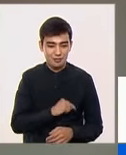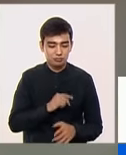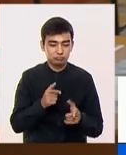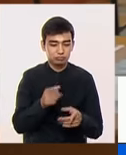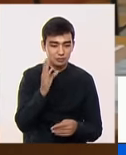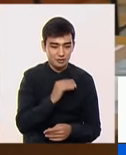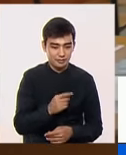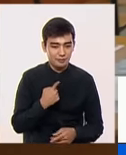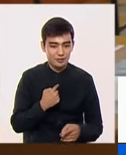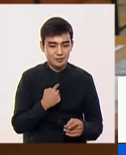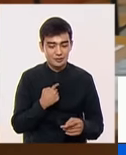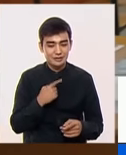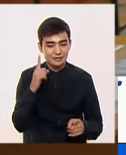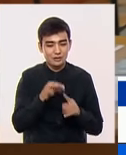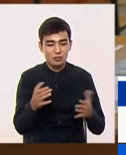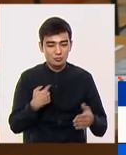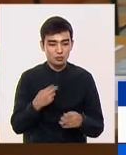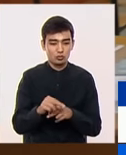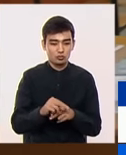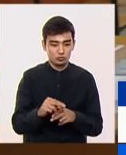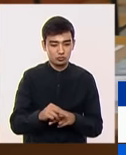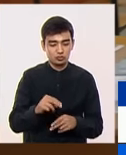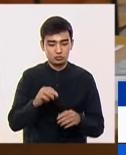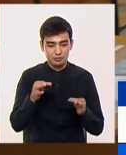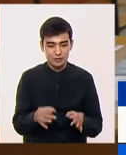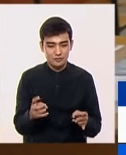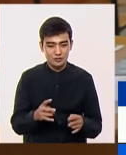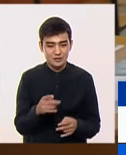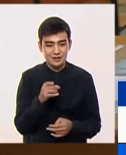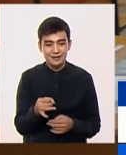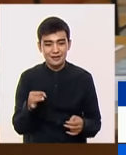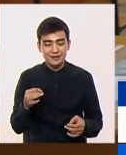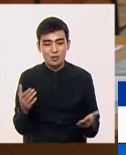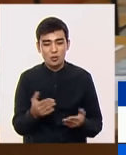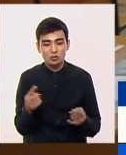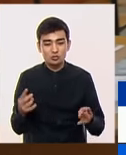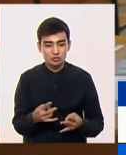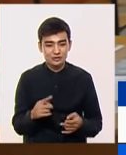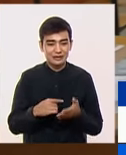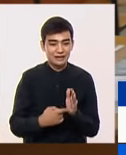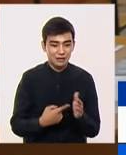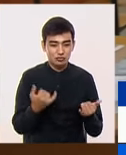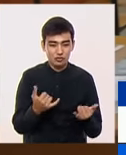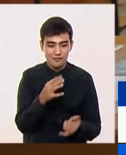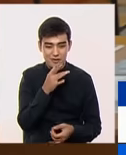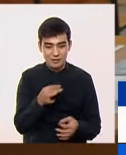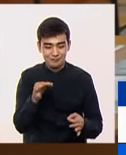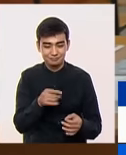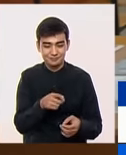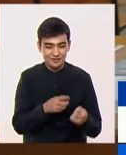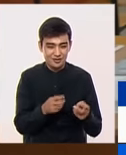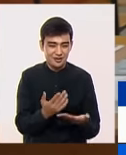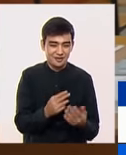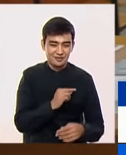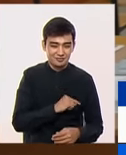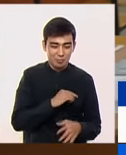задача обучать обучать именно тем компетенциям которые требуются для этого производства а для